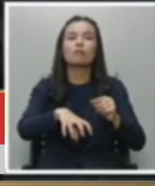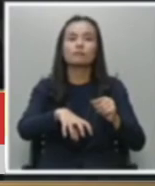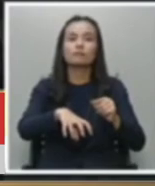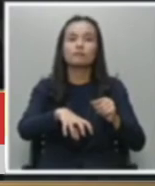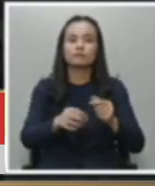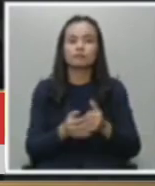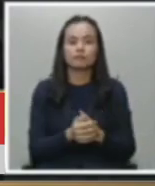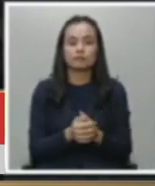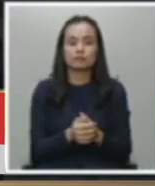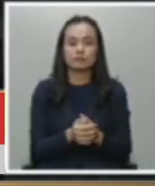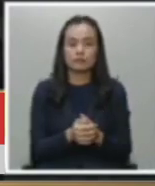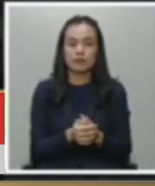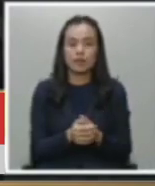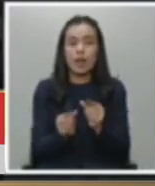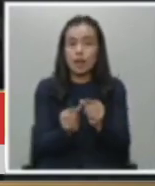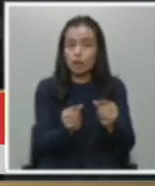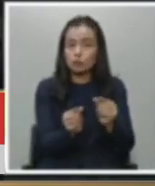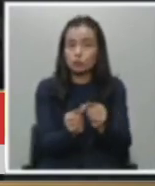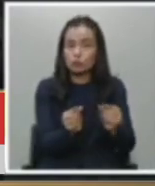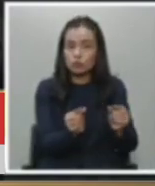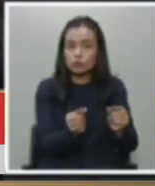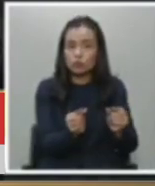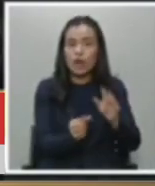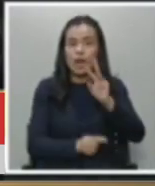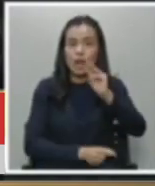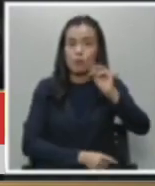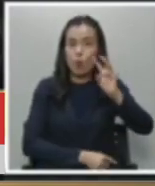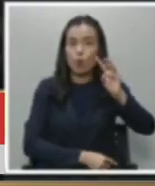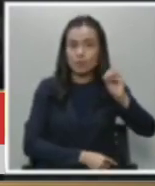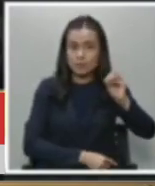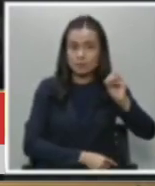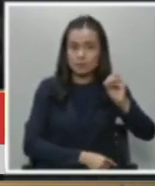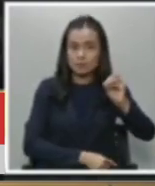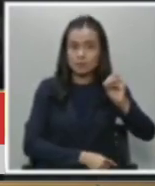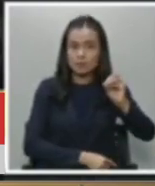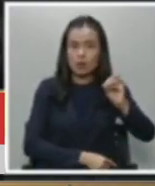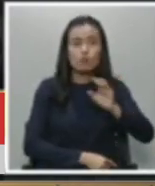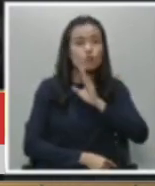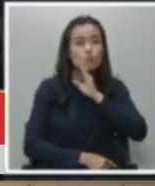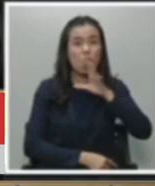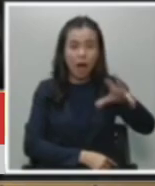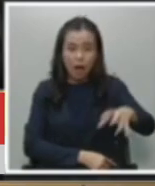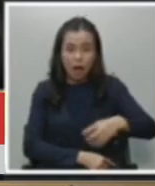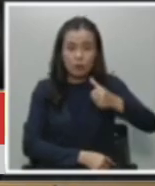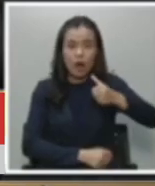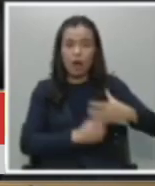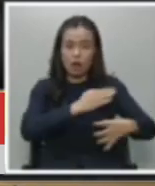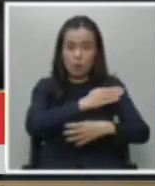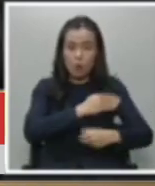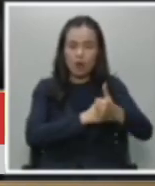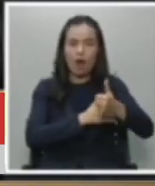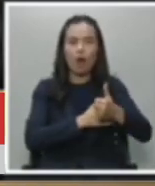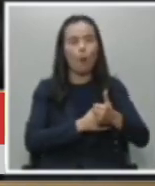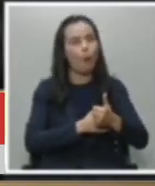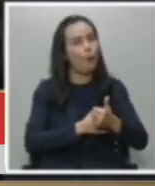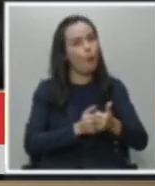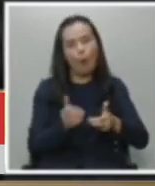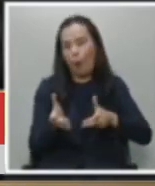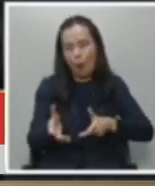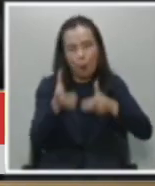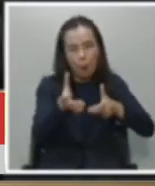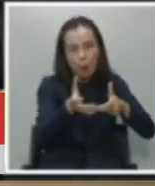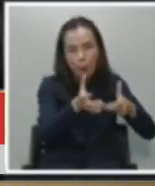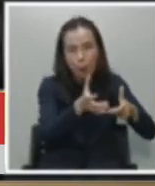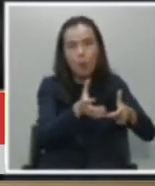ถที่เอาไปเอากระสุนของM60 ซึ่งถ้าเขาได้ไปแล้วก็จะทำให้ประสิทธิภาพสูงกว่าปืน